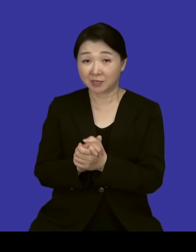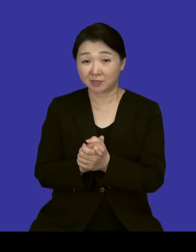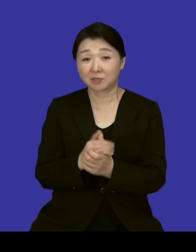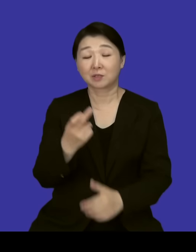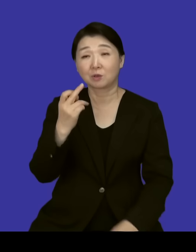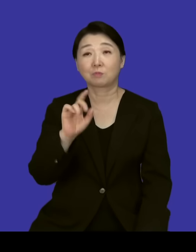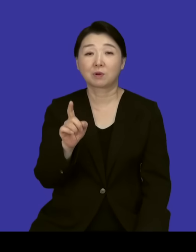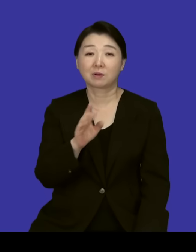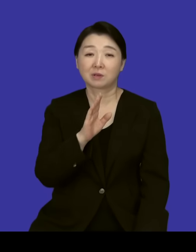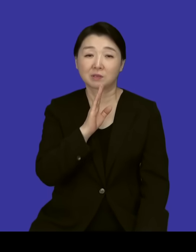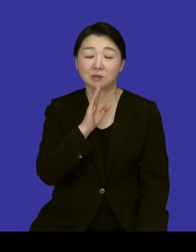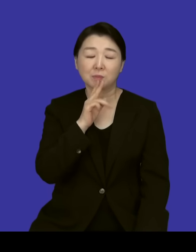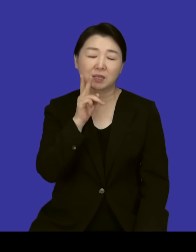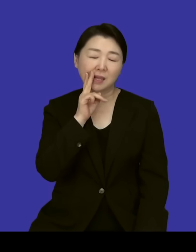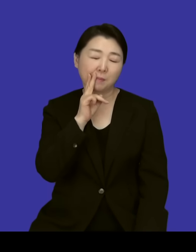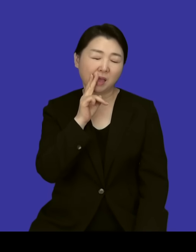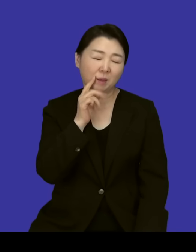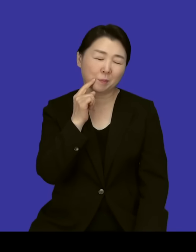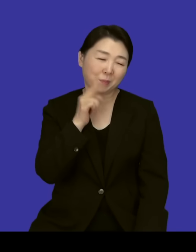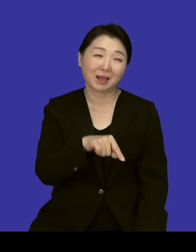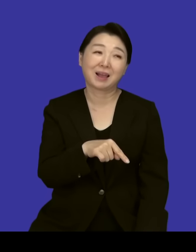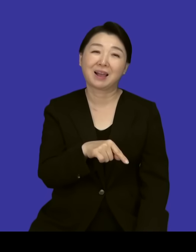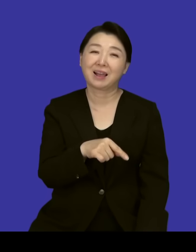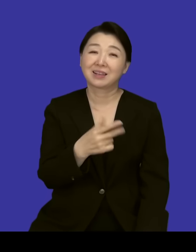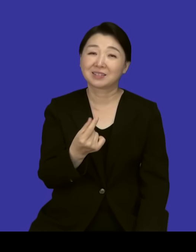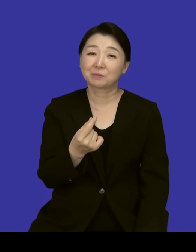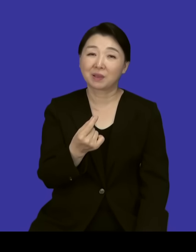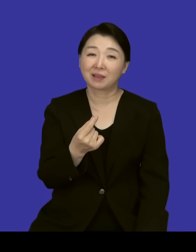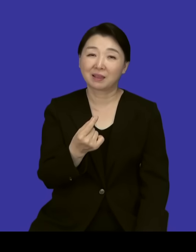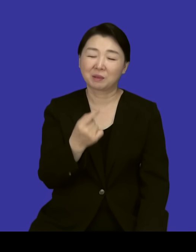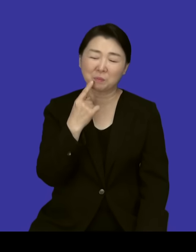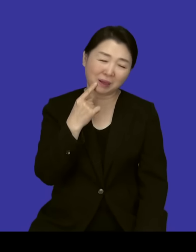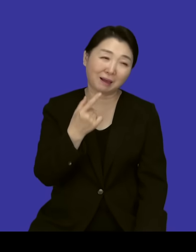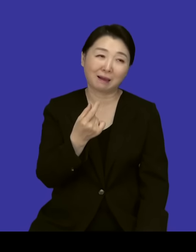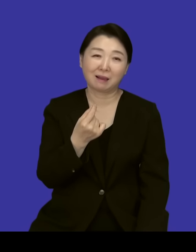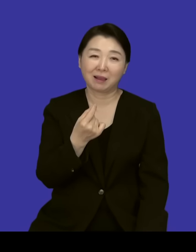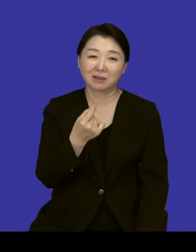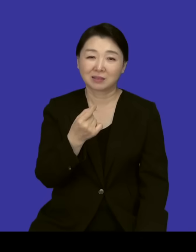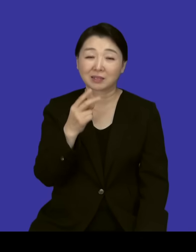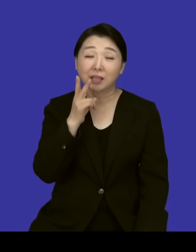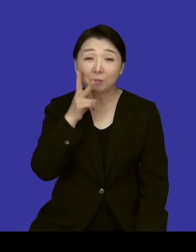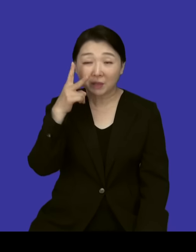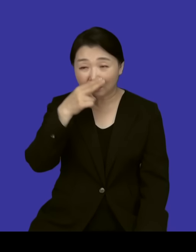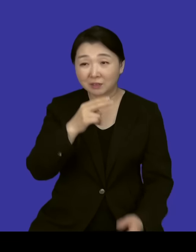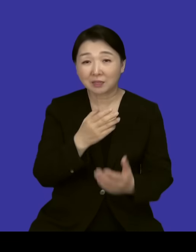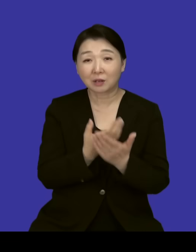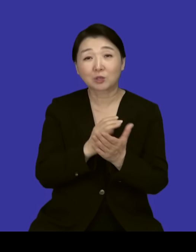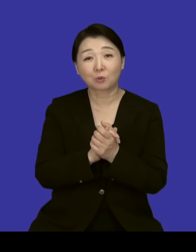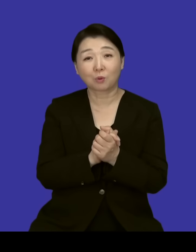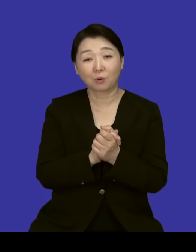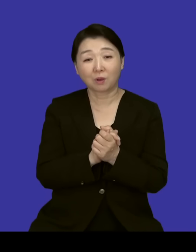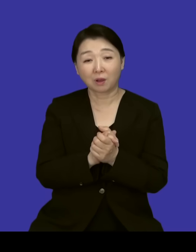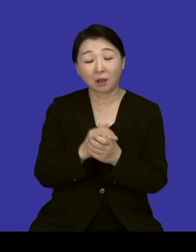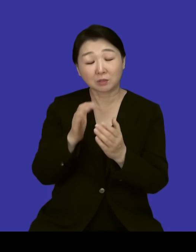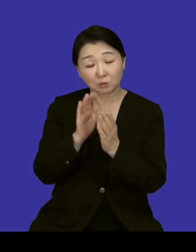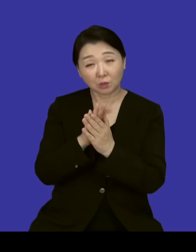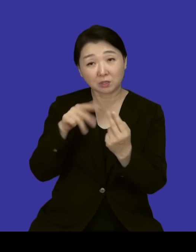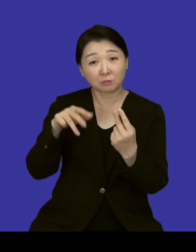형님이 정말 너무 골초라 가지고 예. 담배를 끊게 해달라고 제가 기도를 했어요. 오. 근데 기도한 지 2, 3주